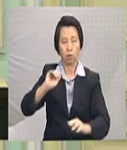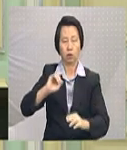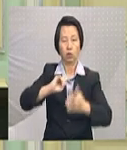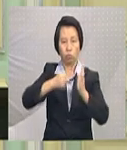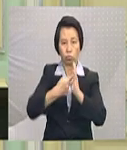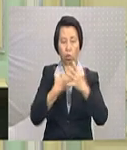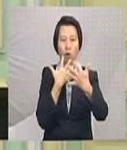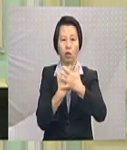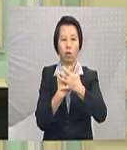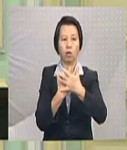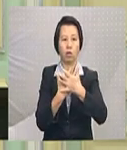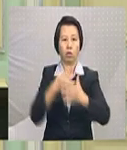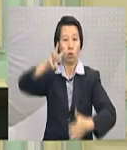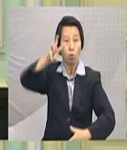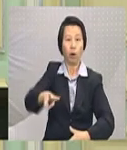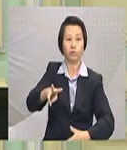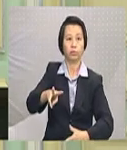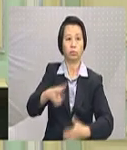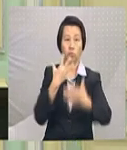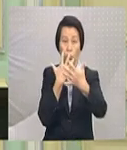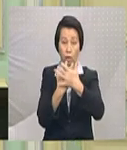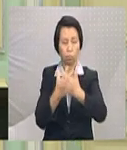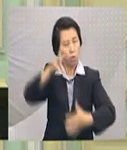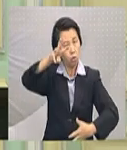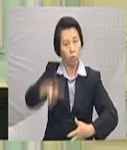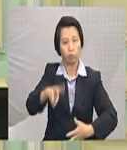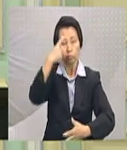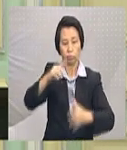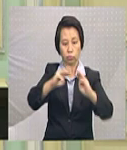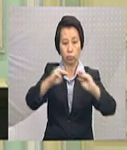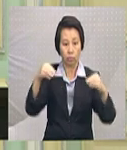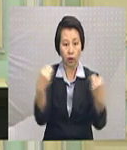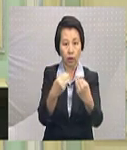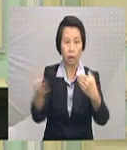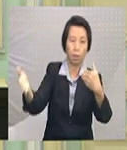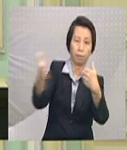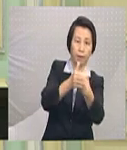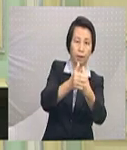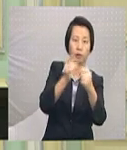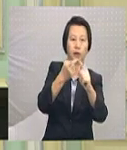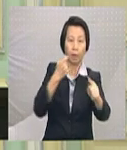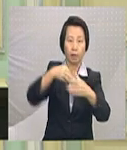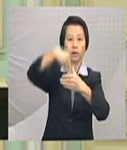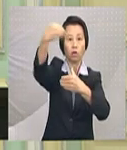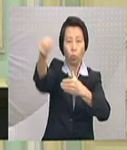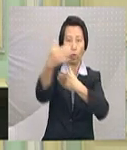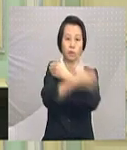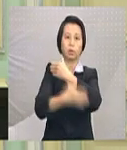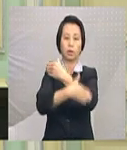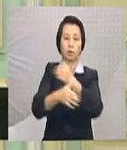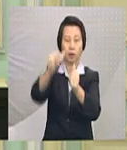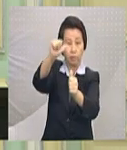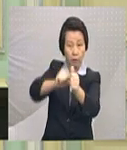quarantine compulsory kepada masyarakat rakyat kita yang pulang daripada luar negara.